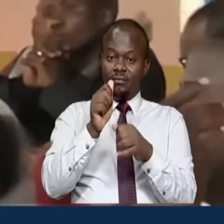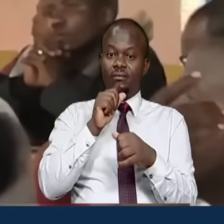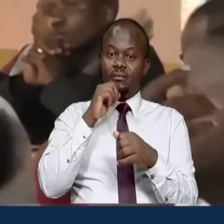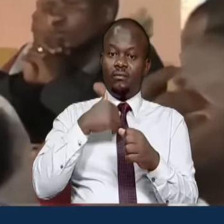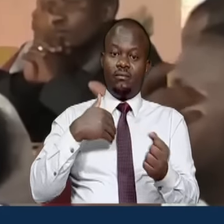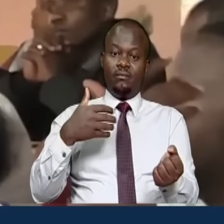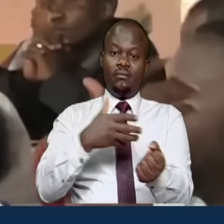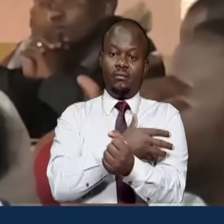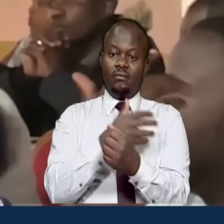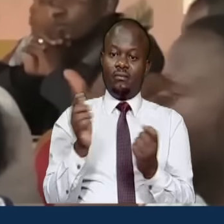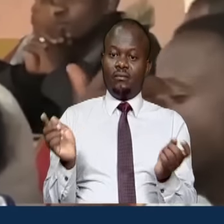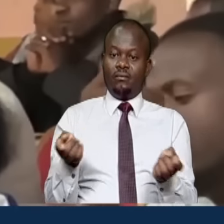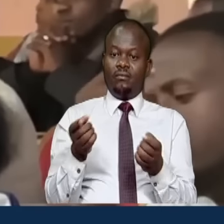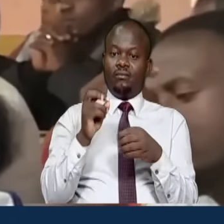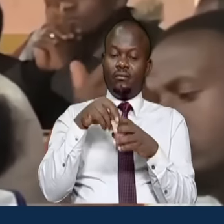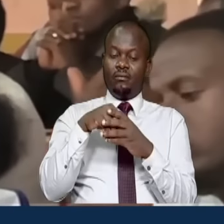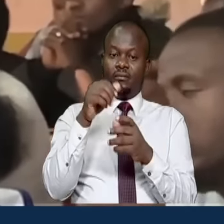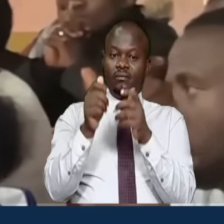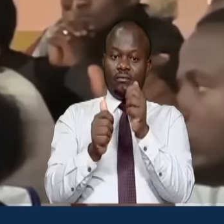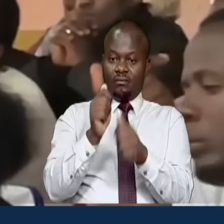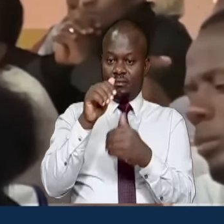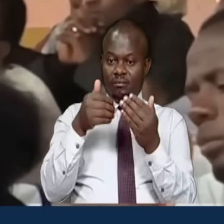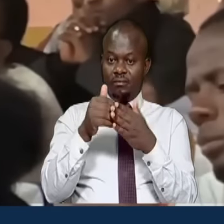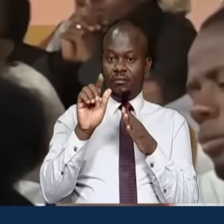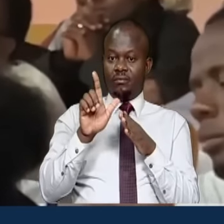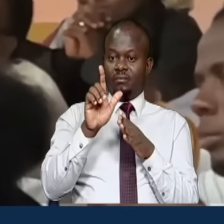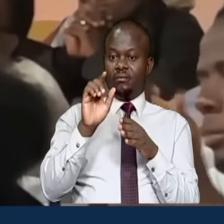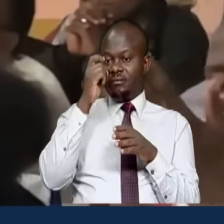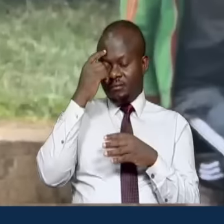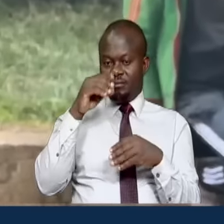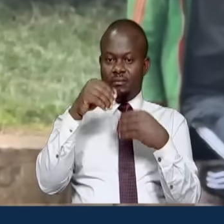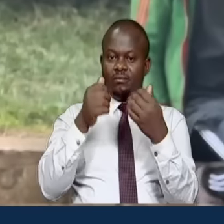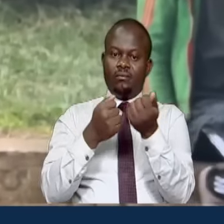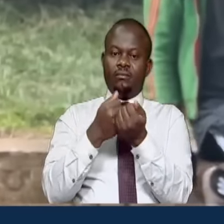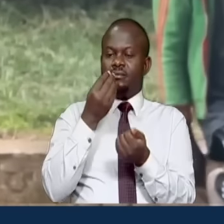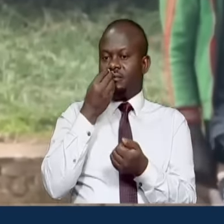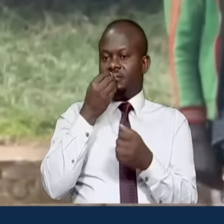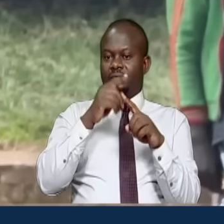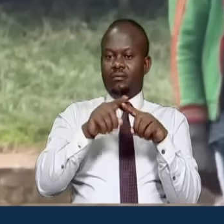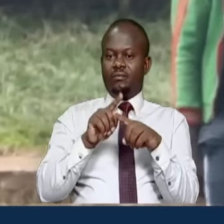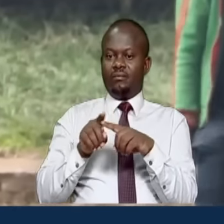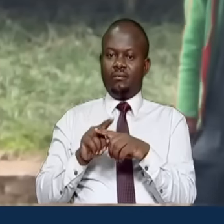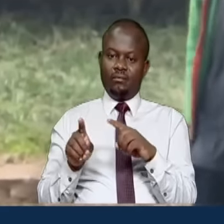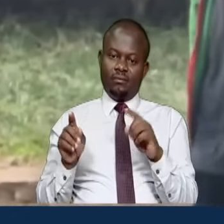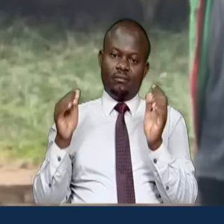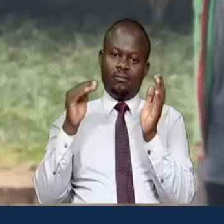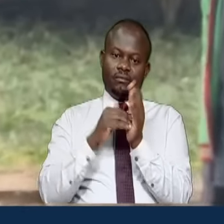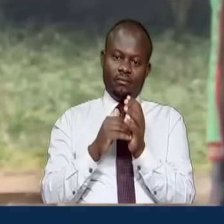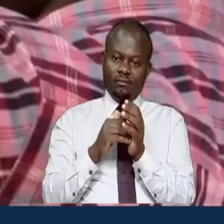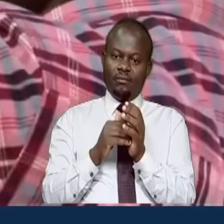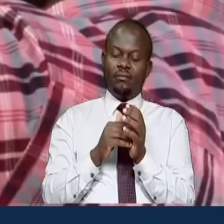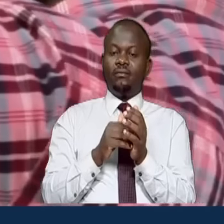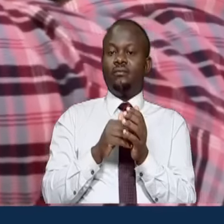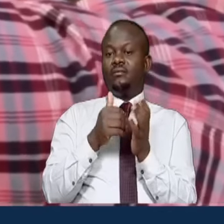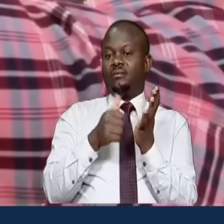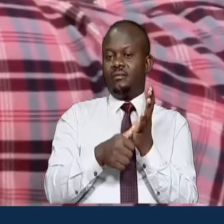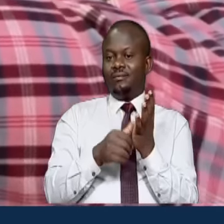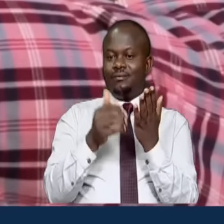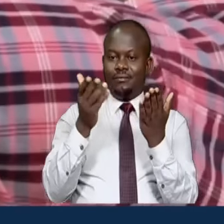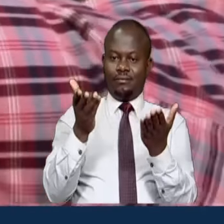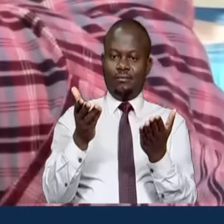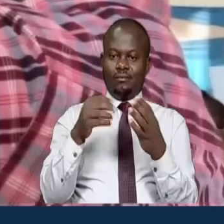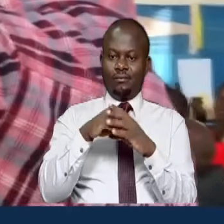ubushobozi bwo korora cyangwa gukamisha, Leta ibagenera inyunganiramirire zitandukanye. Ariko hari ikibazo.